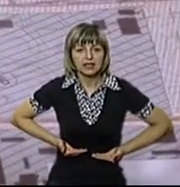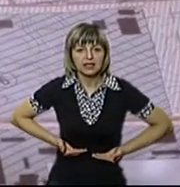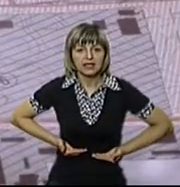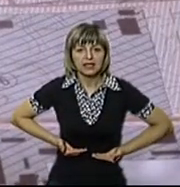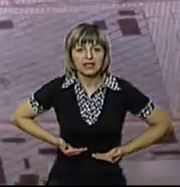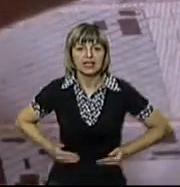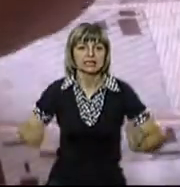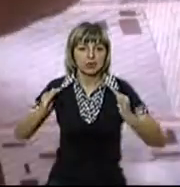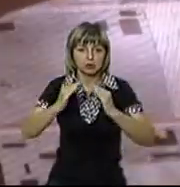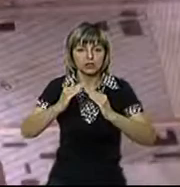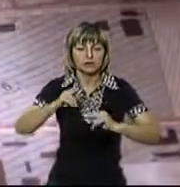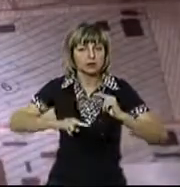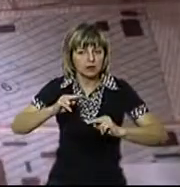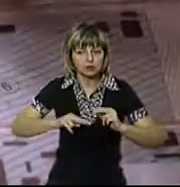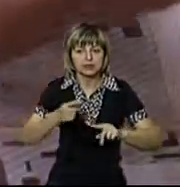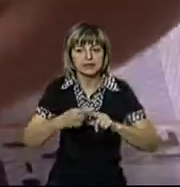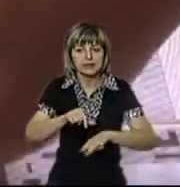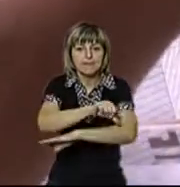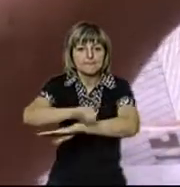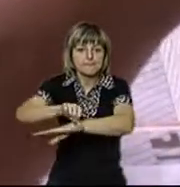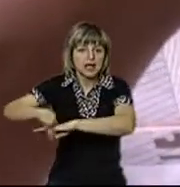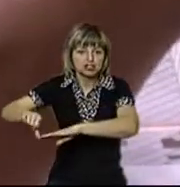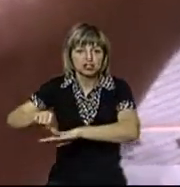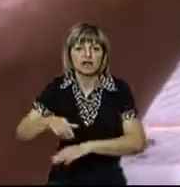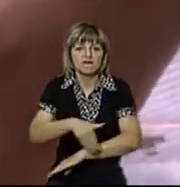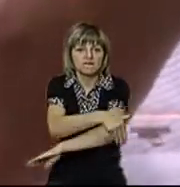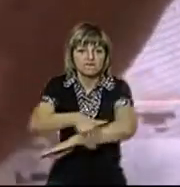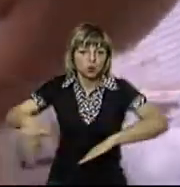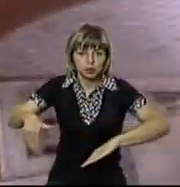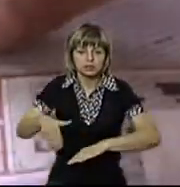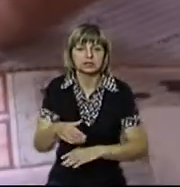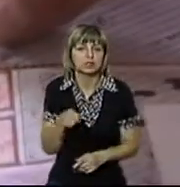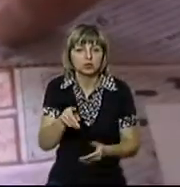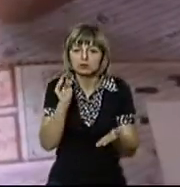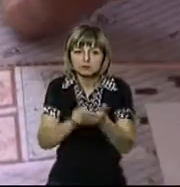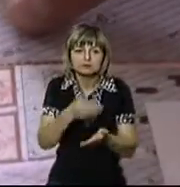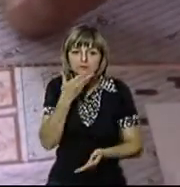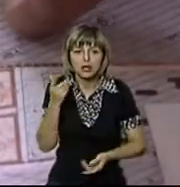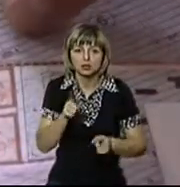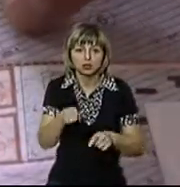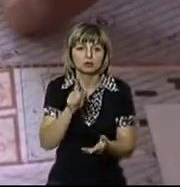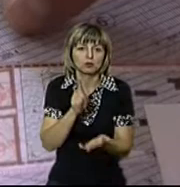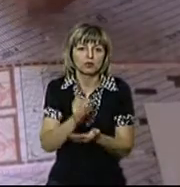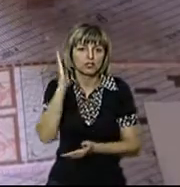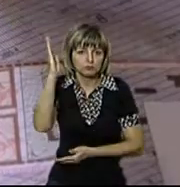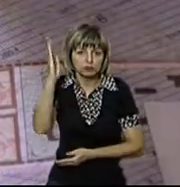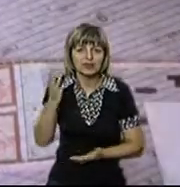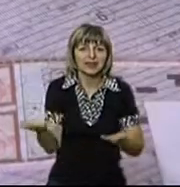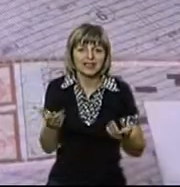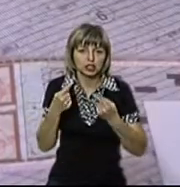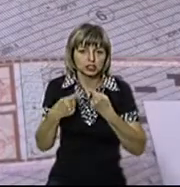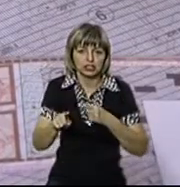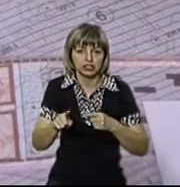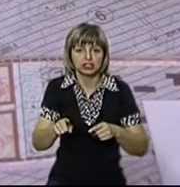територія житлової садибної забудови. Тобто це в межах вулиці. Ніде тут не написано, що має, ніде не позначено, що тут має бути якийсь